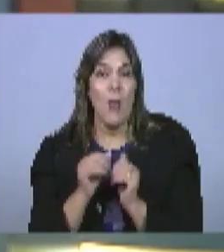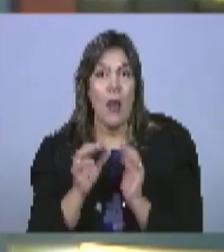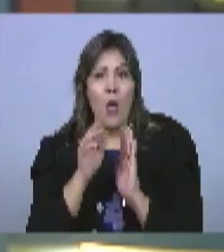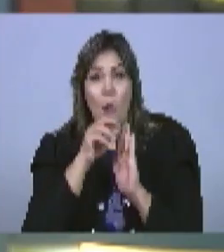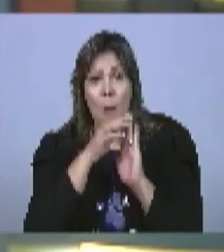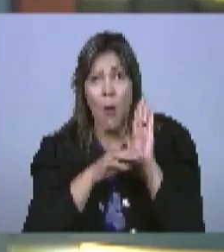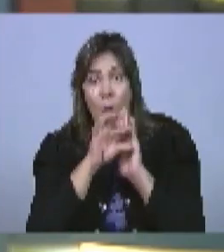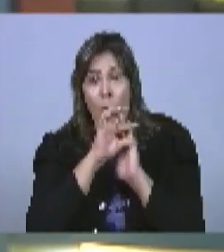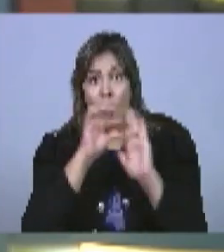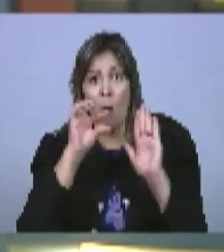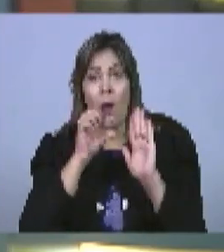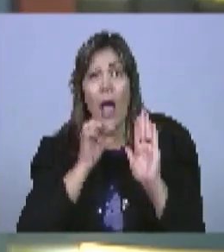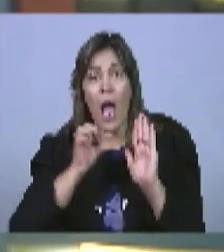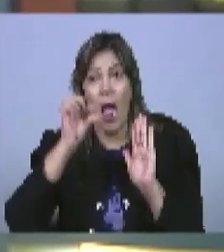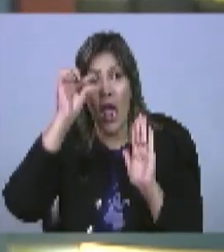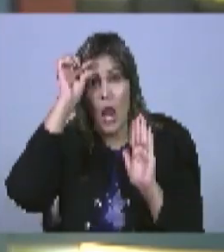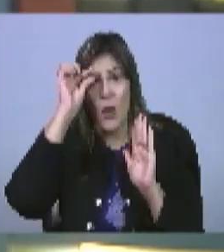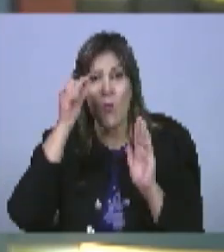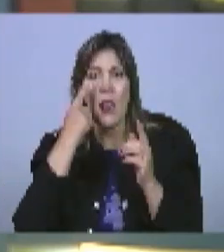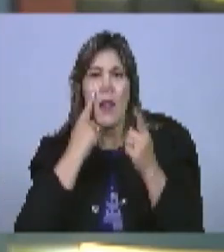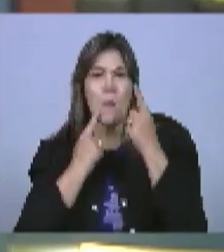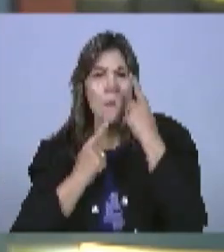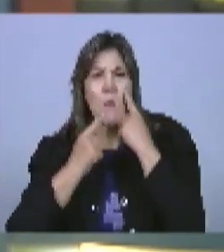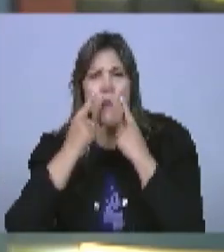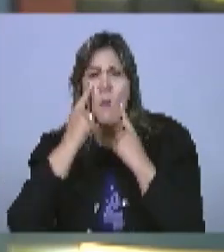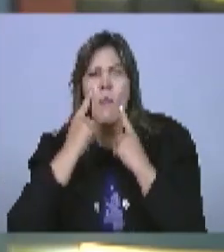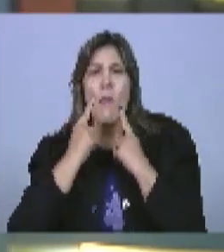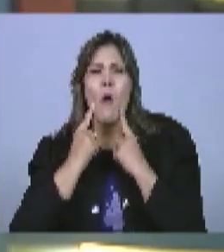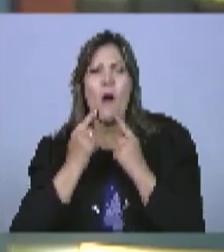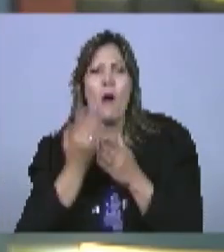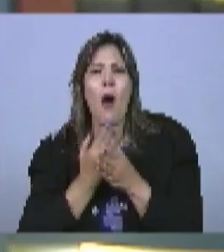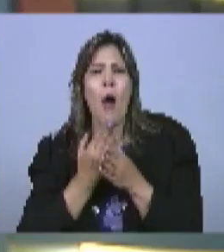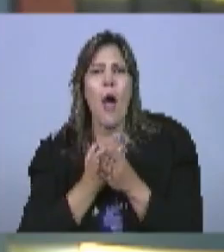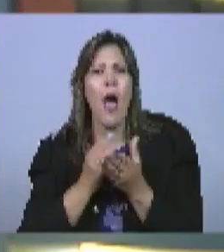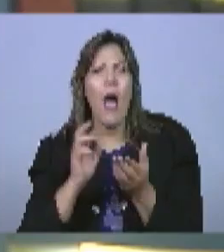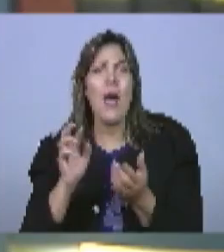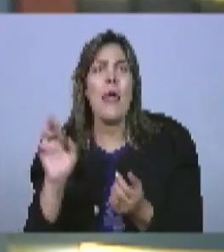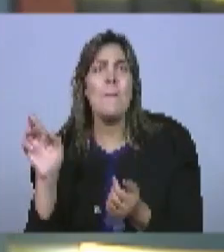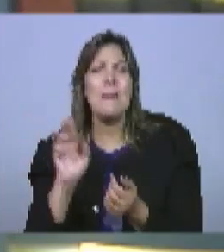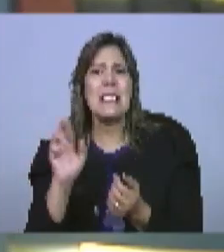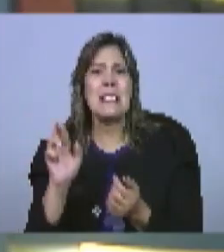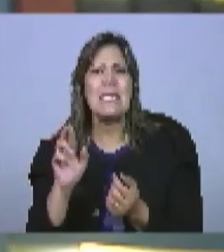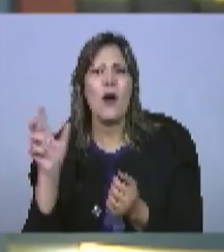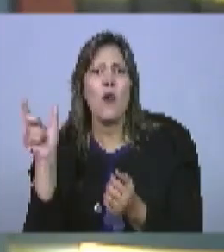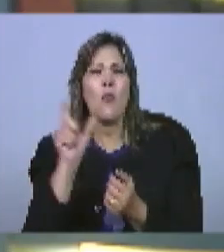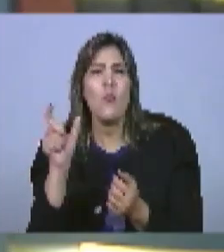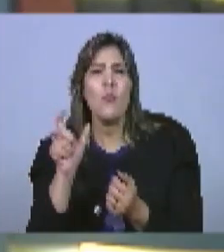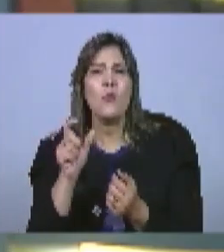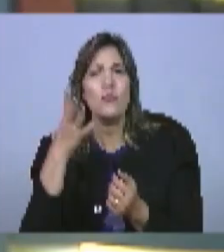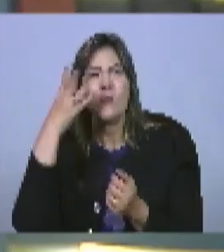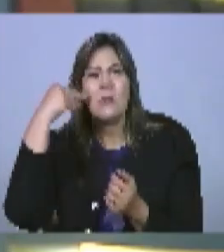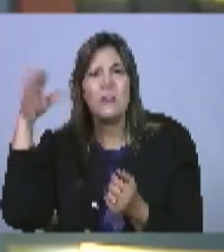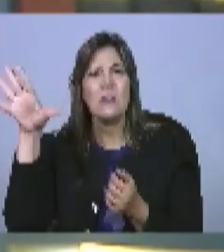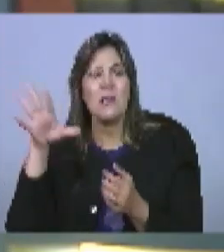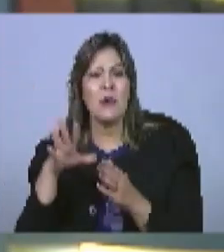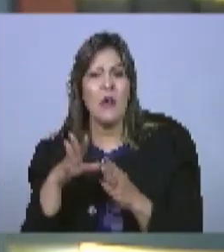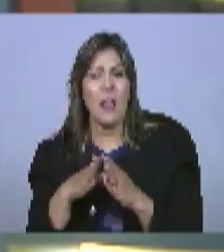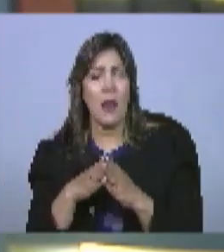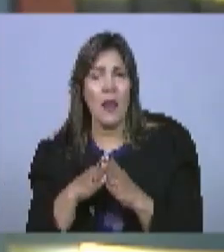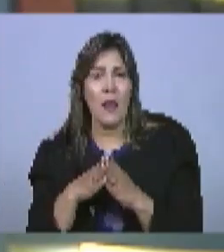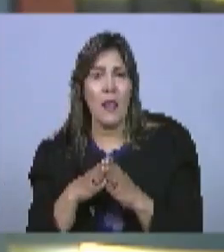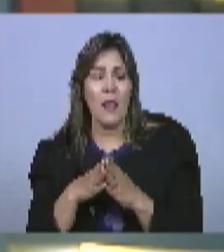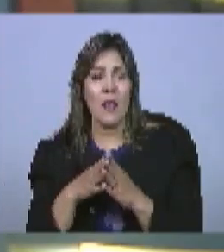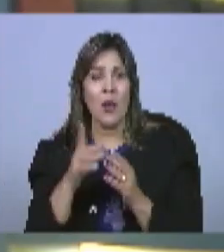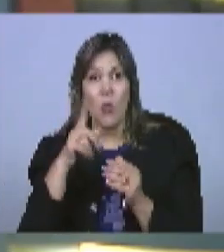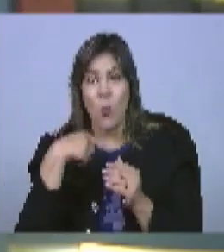بعنوان البكاء على سمعه المسيح وسمعه الاسلام المنسيه هو